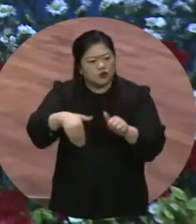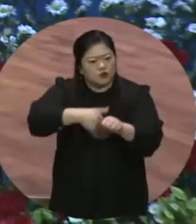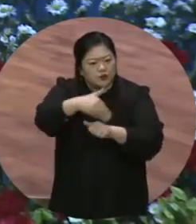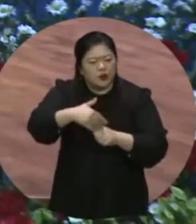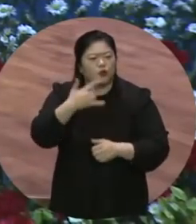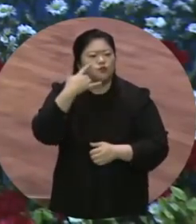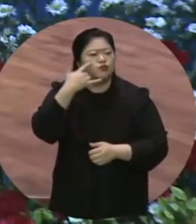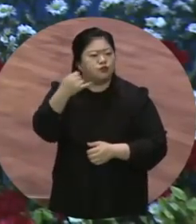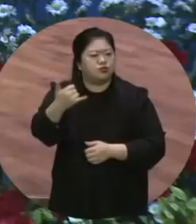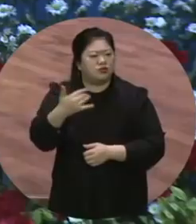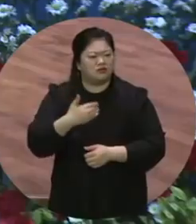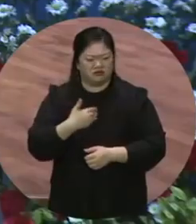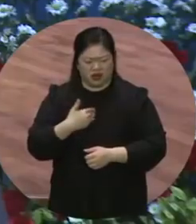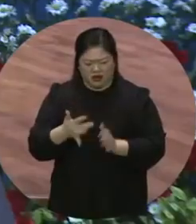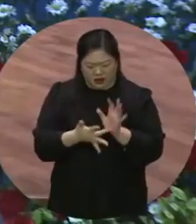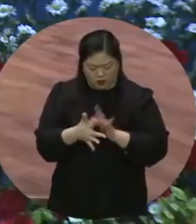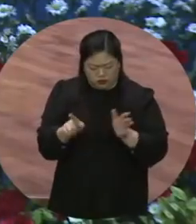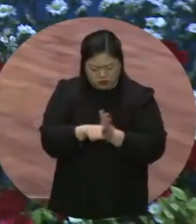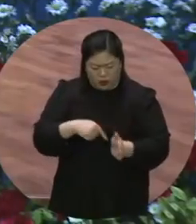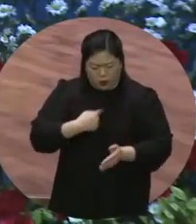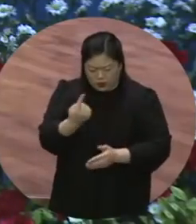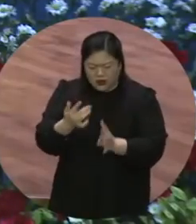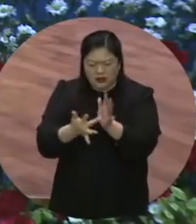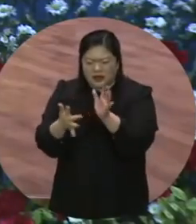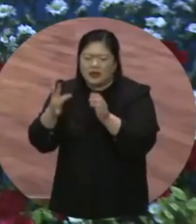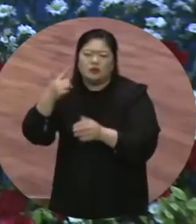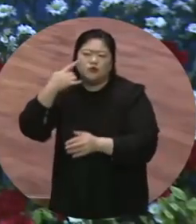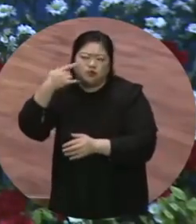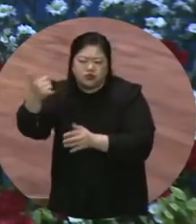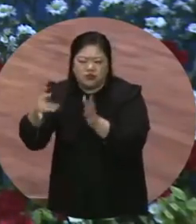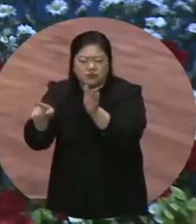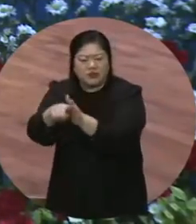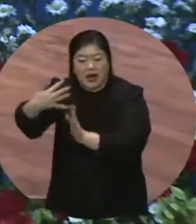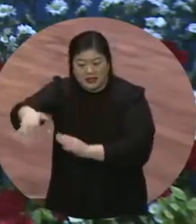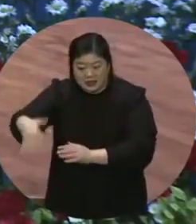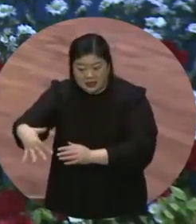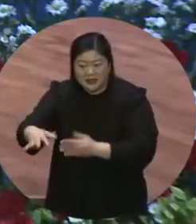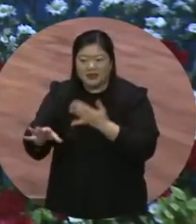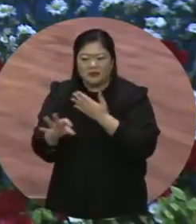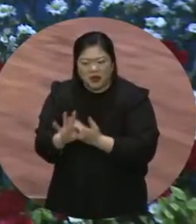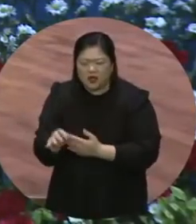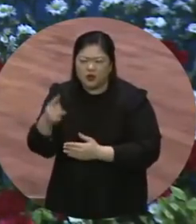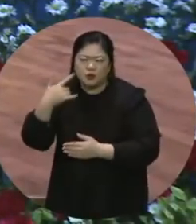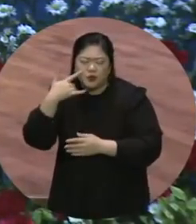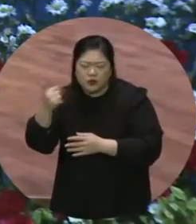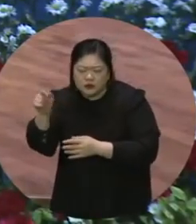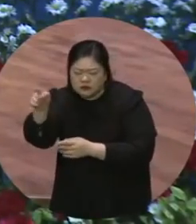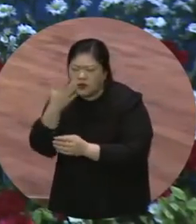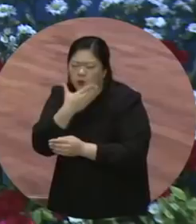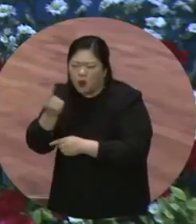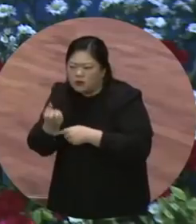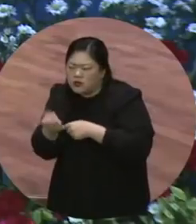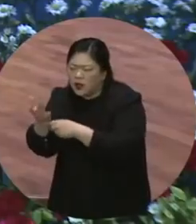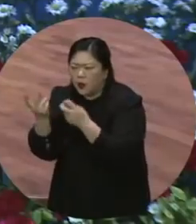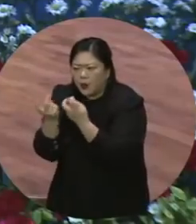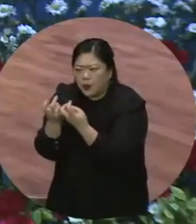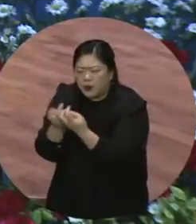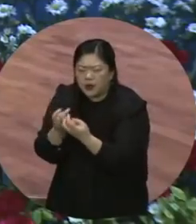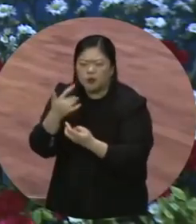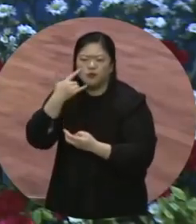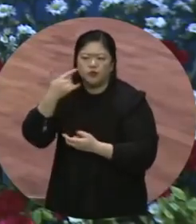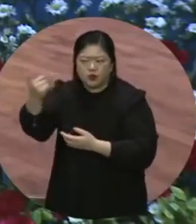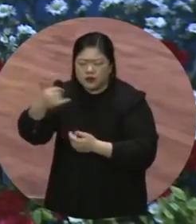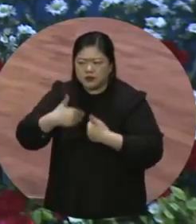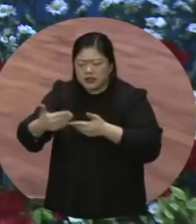불신 부모가 있으면 정말로 주님께 나오도록 모든 관심을 다 집중해야 돼. 어떻게 하면 우리